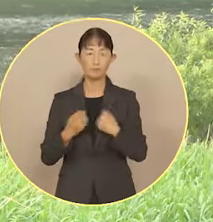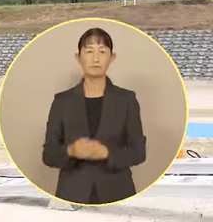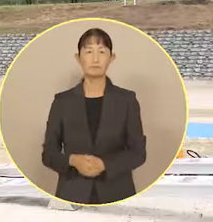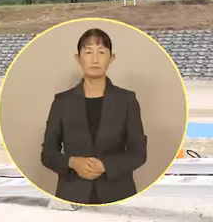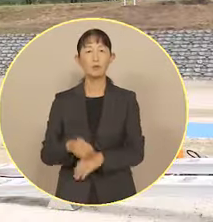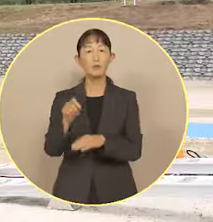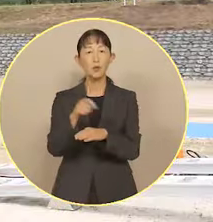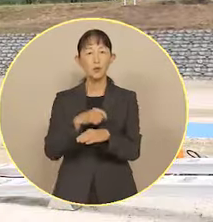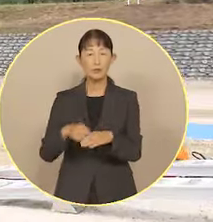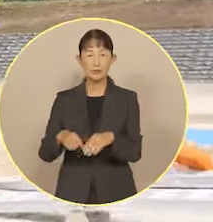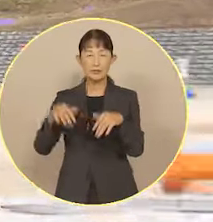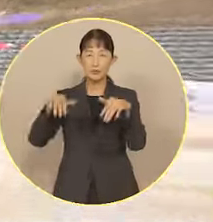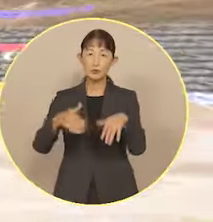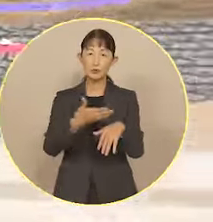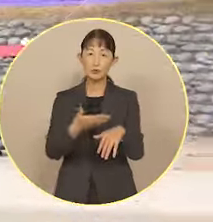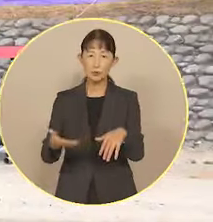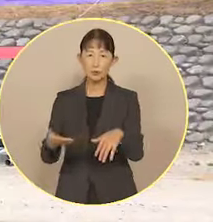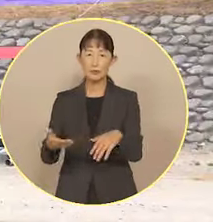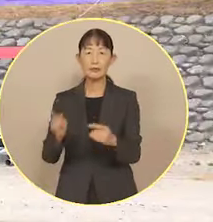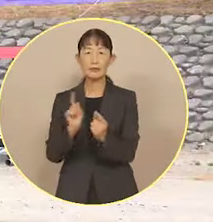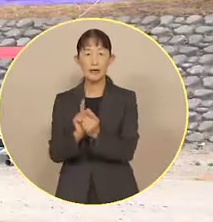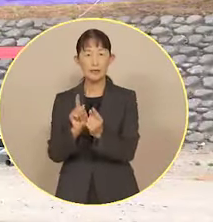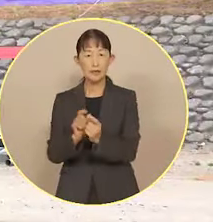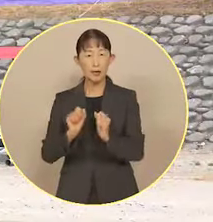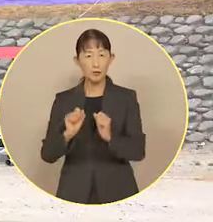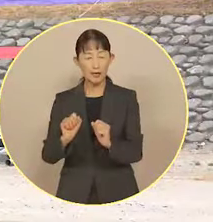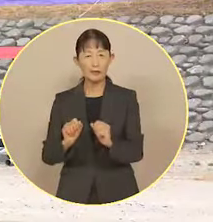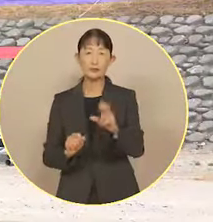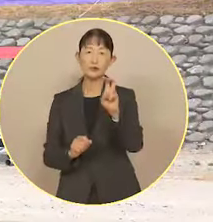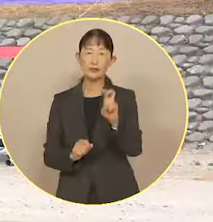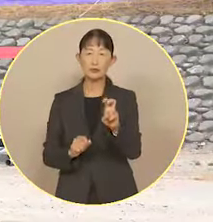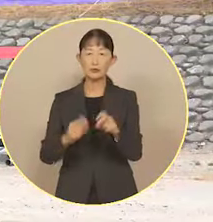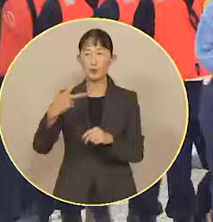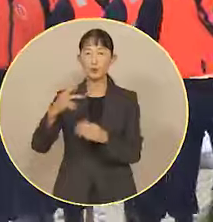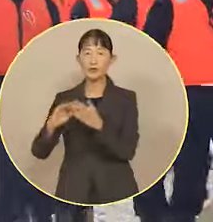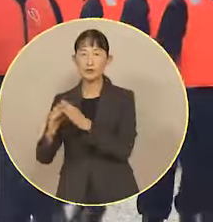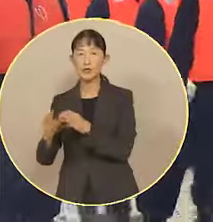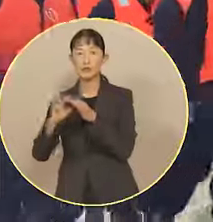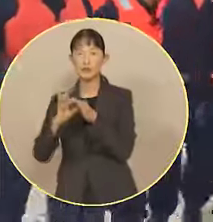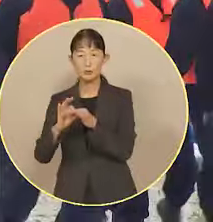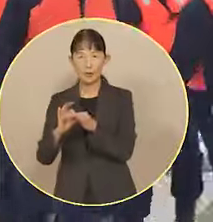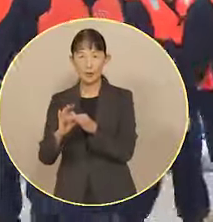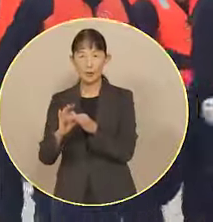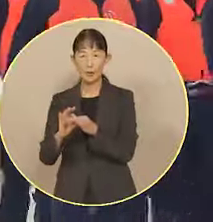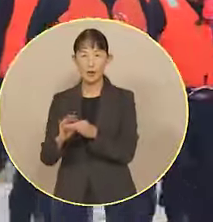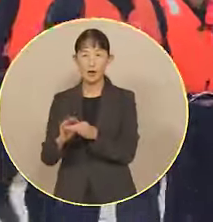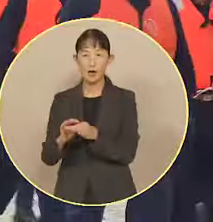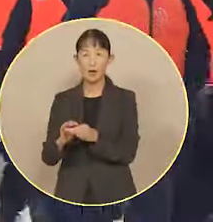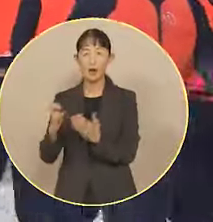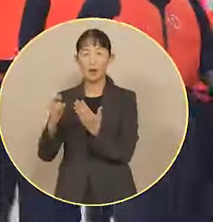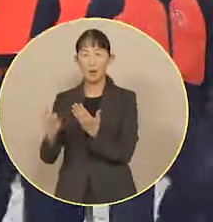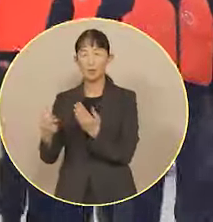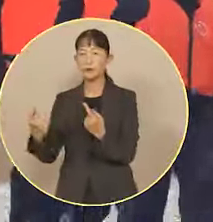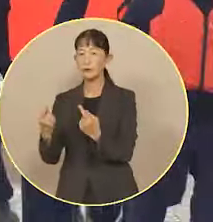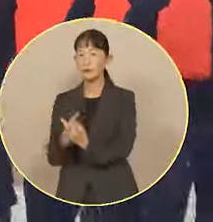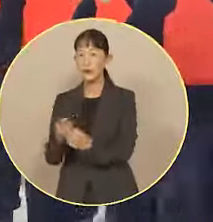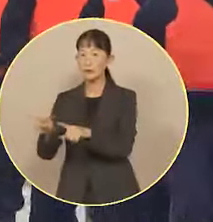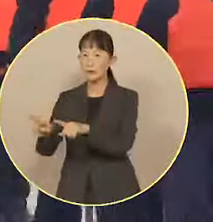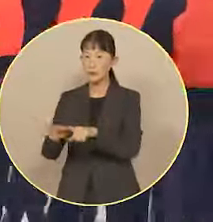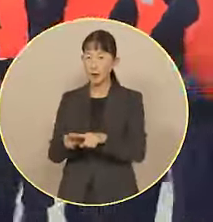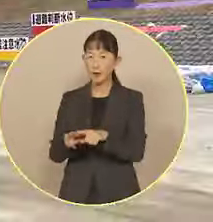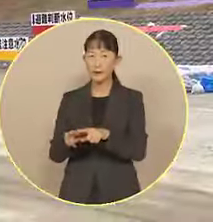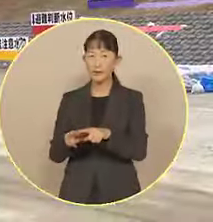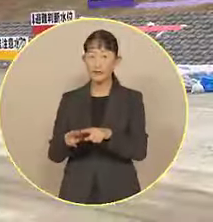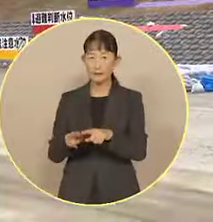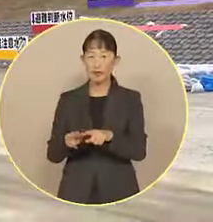道事業で薄対策を実施している20島町については2021年の水法改正で最大